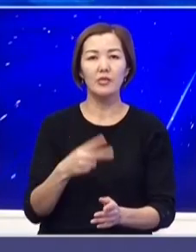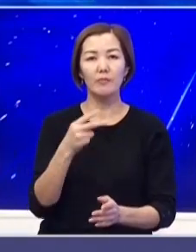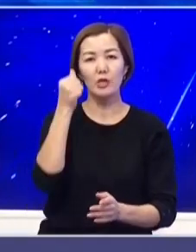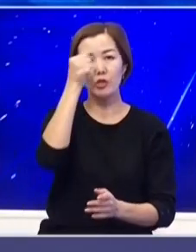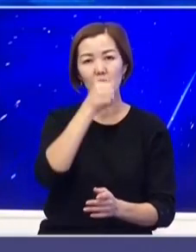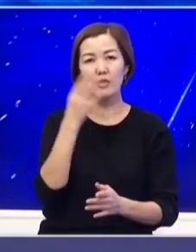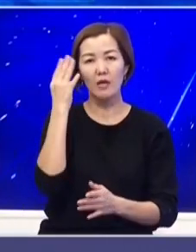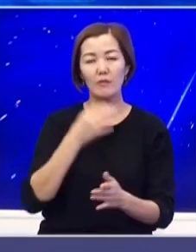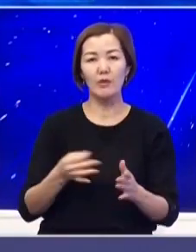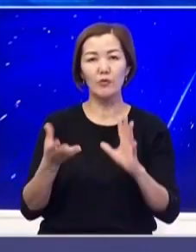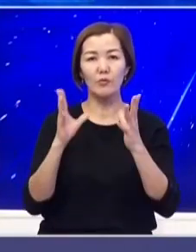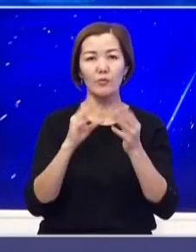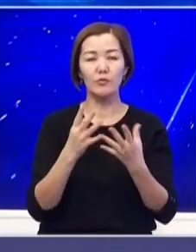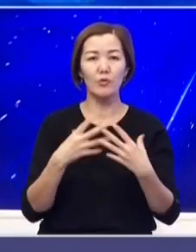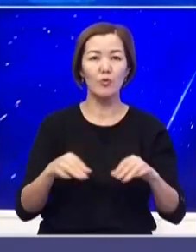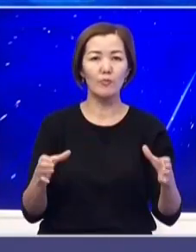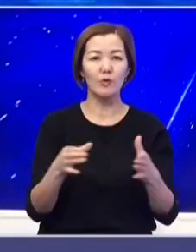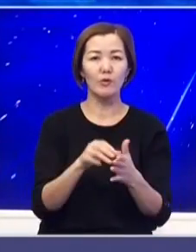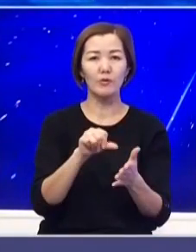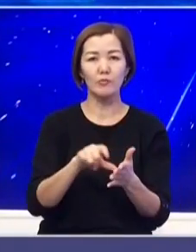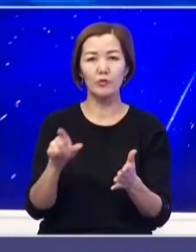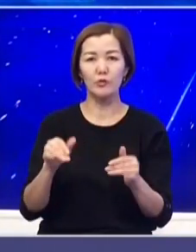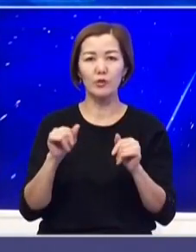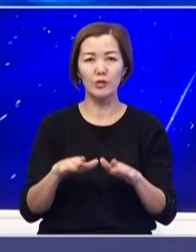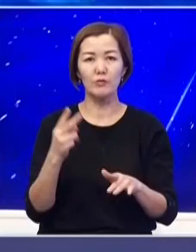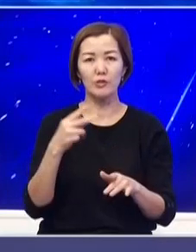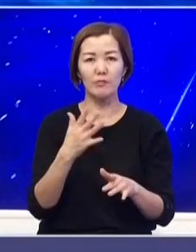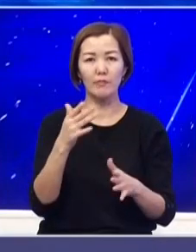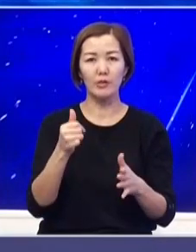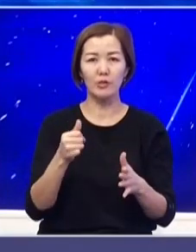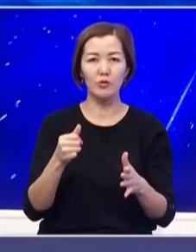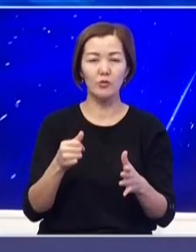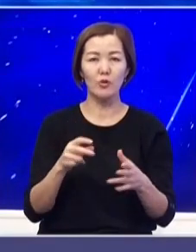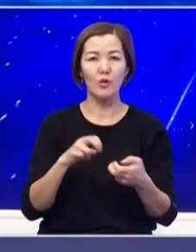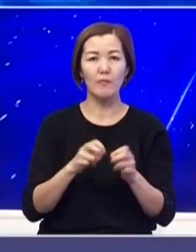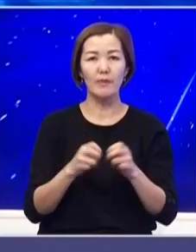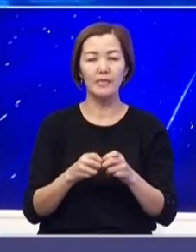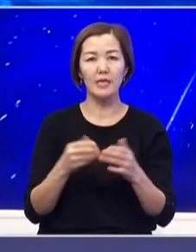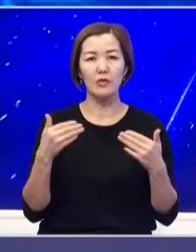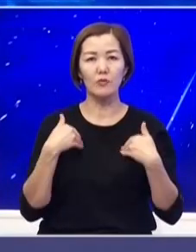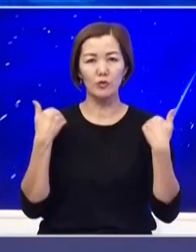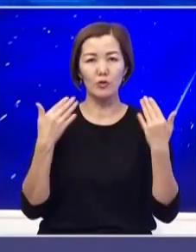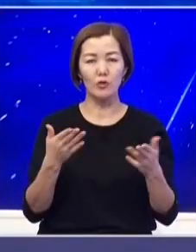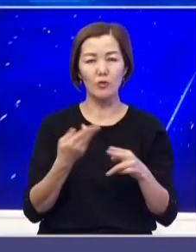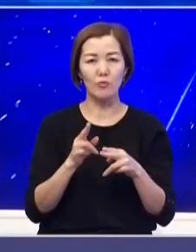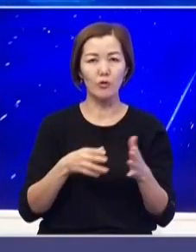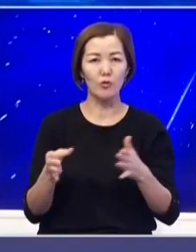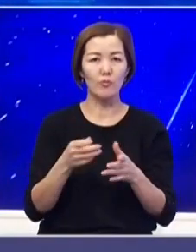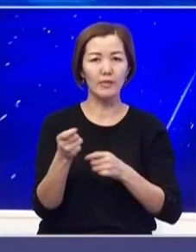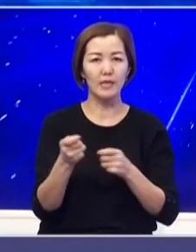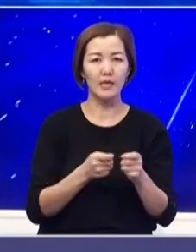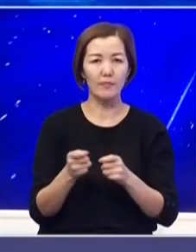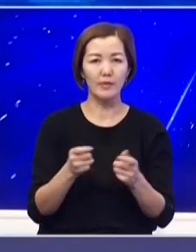Былтыр Алматы облысы бойынша қоғамдық кеңес мүшелерінің шешімімен 25-ке жоқ ең өзекті мәселелер ұсынылды. Бұл туралы